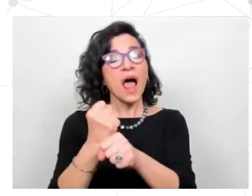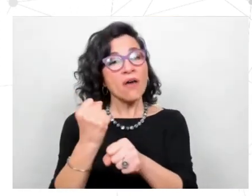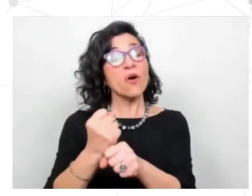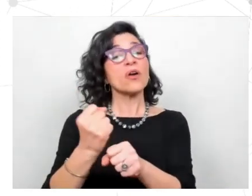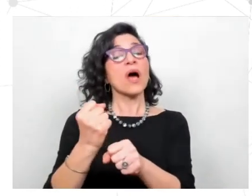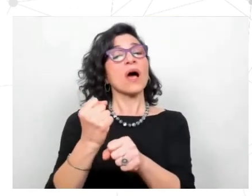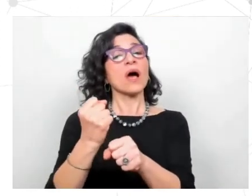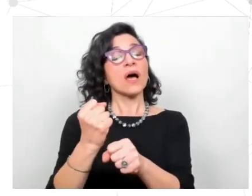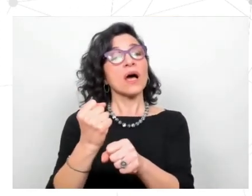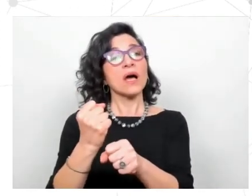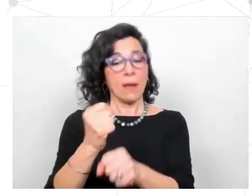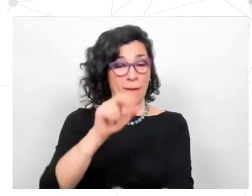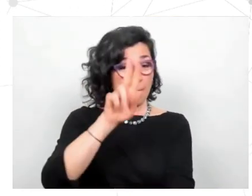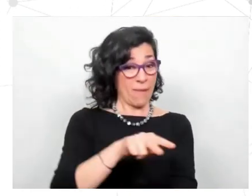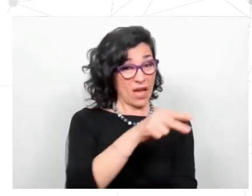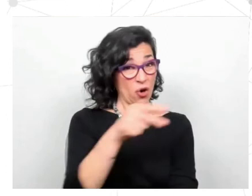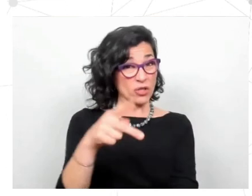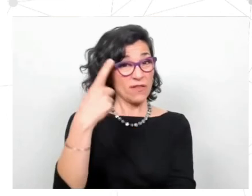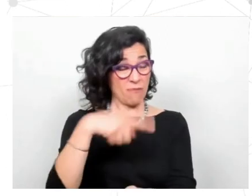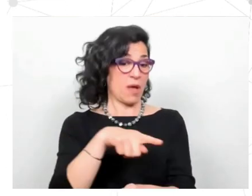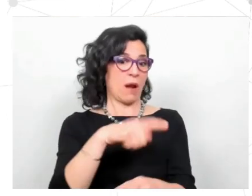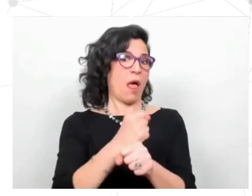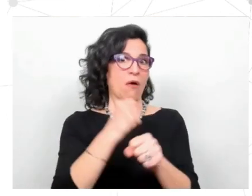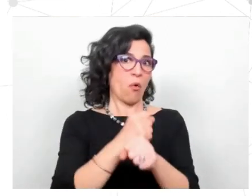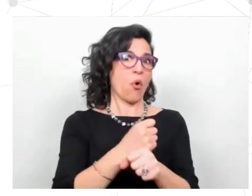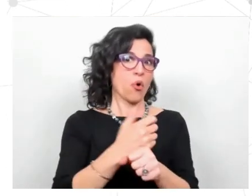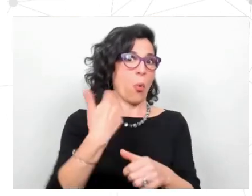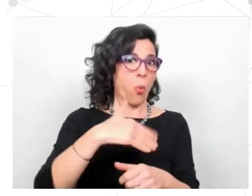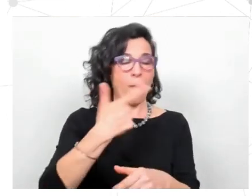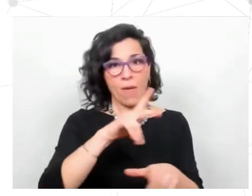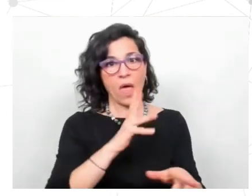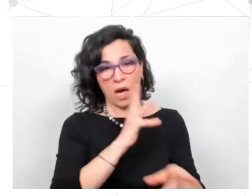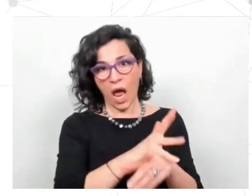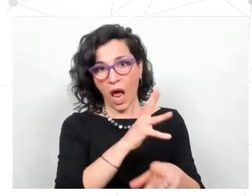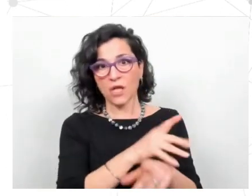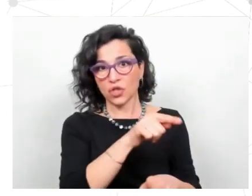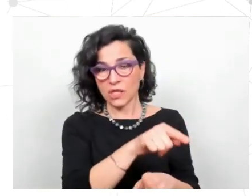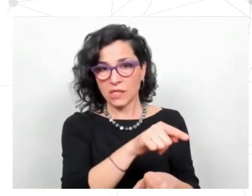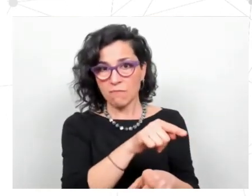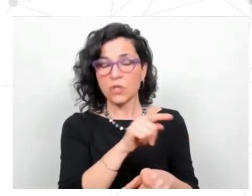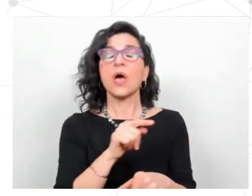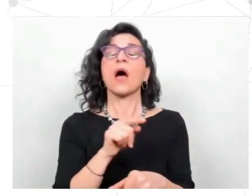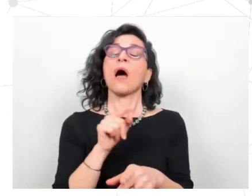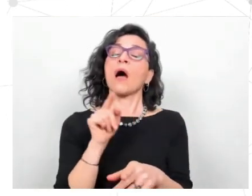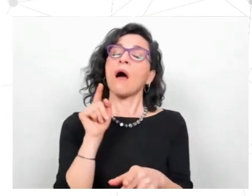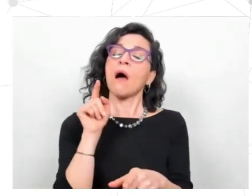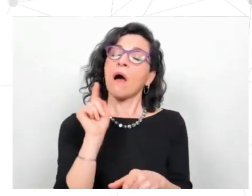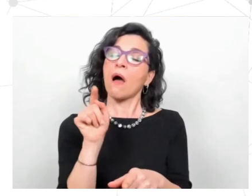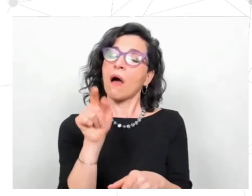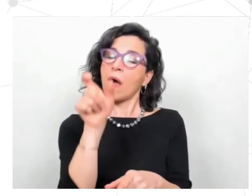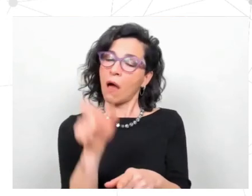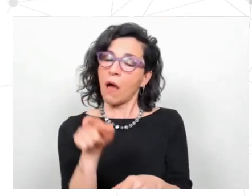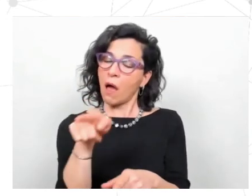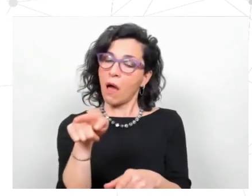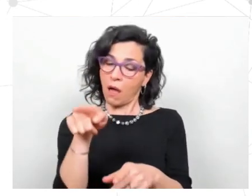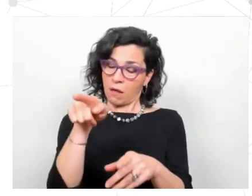Microsoft che si impegna così tanto per l'accessibilità. Che cosa mette in campo per te come